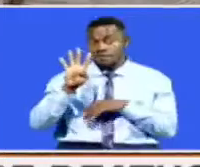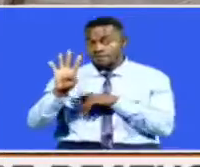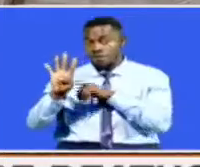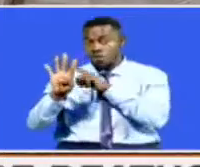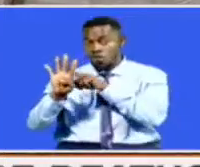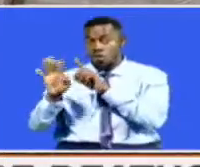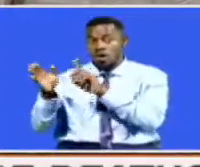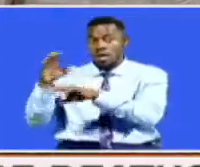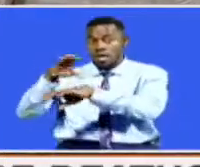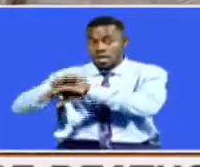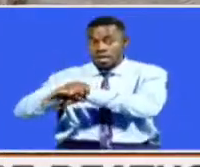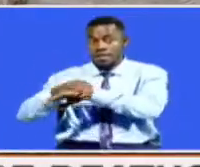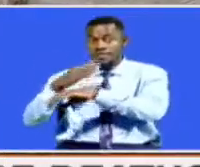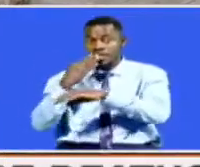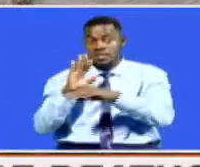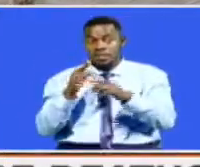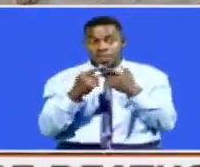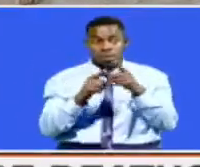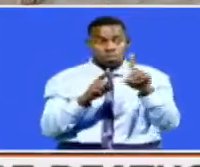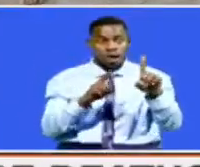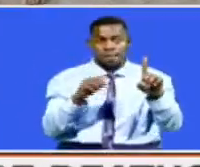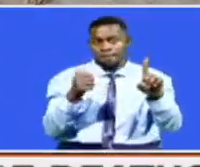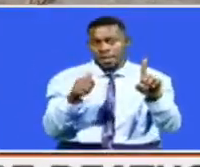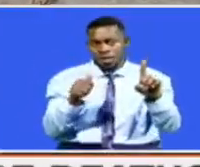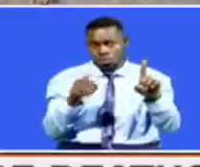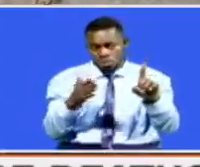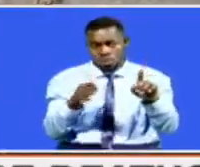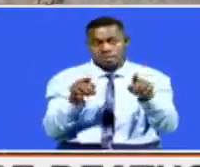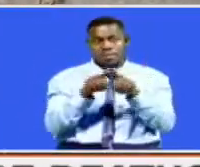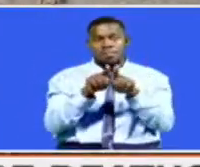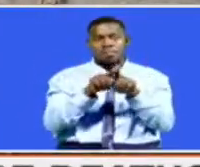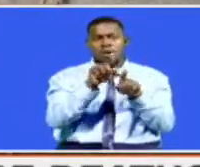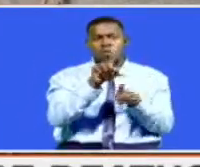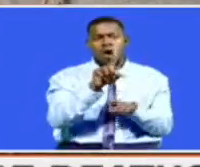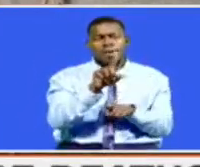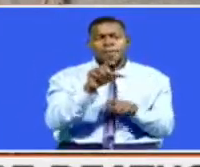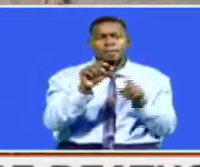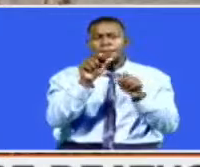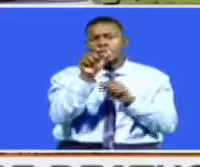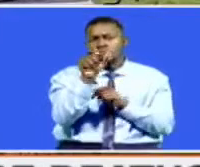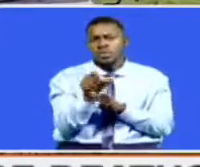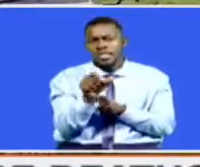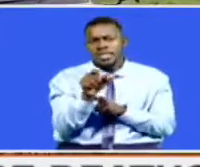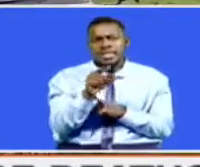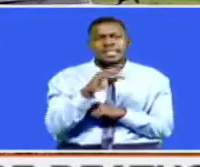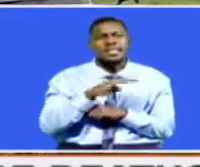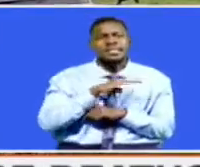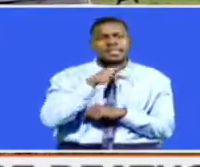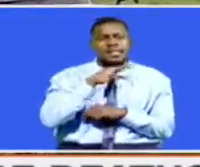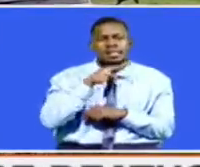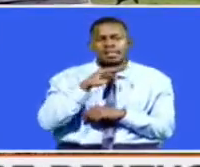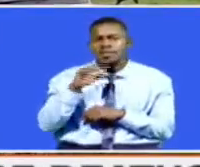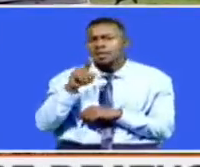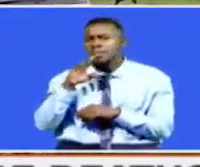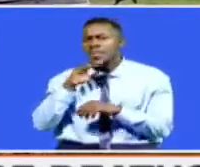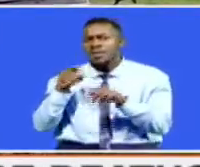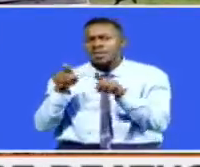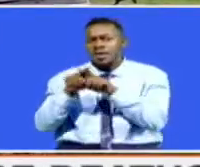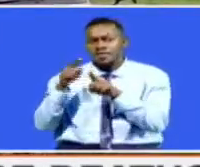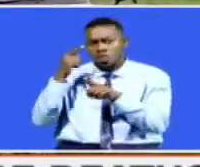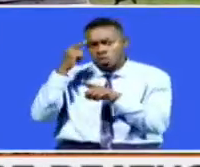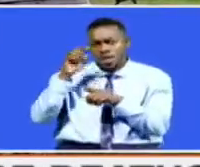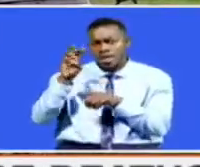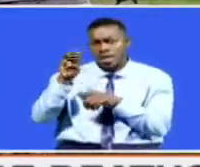morgues. Among those who died are Mwina Nzambia, a brother to Kilome Member of Parliament, Thaddeus Nzambia.